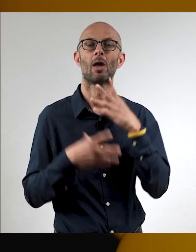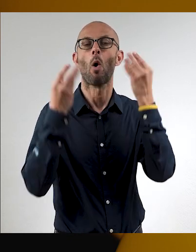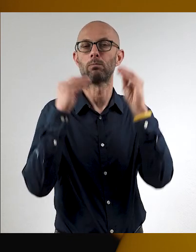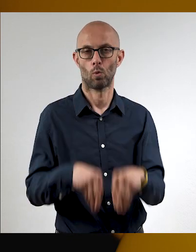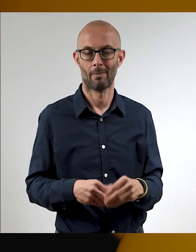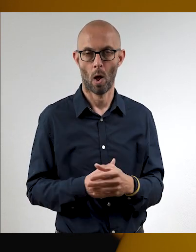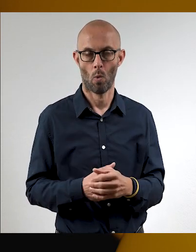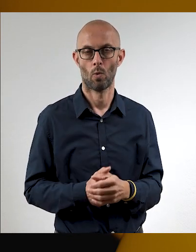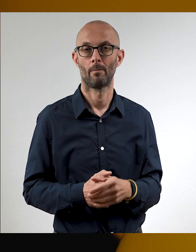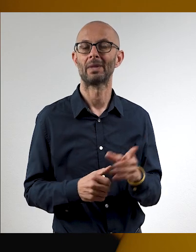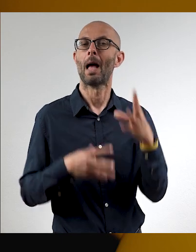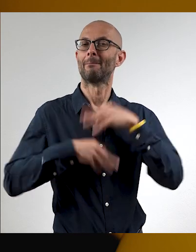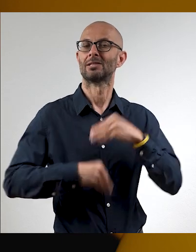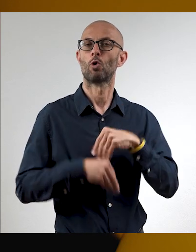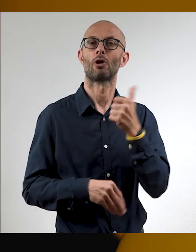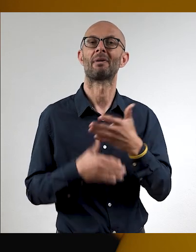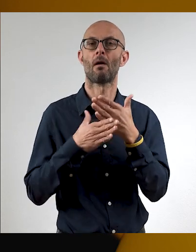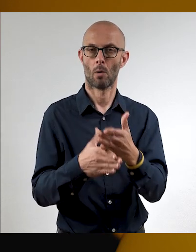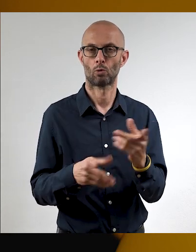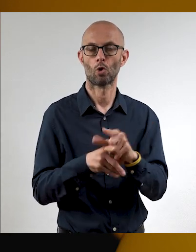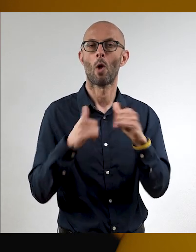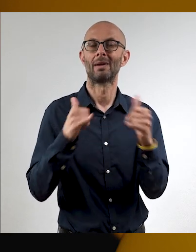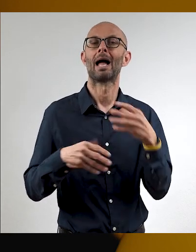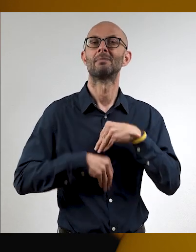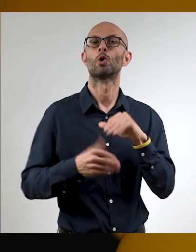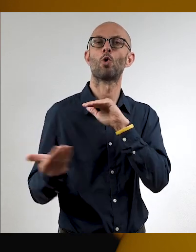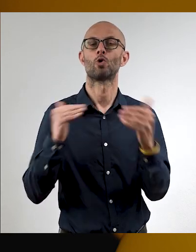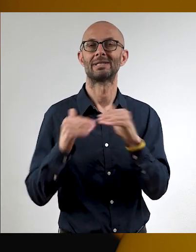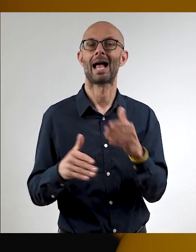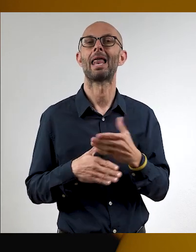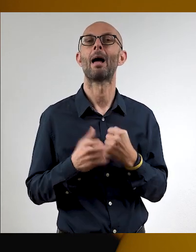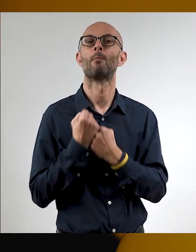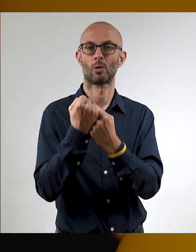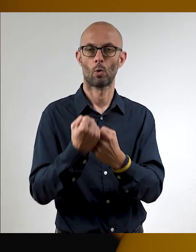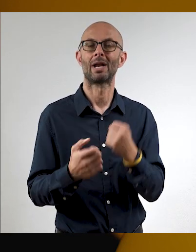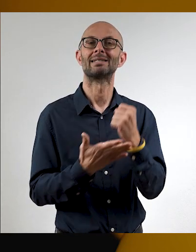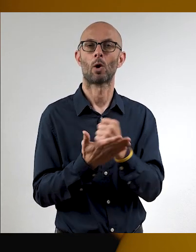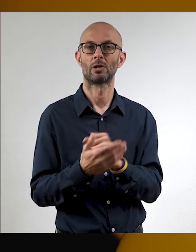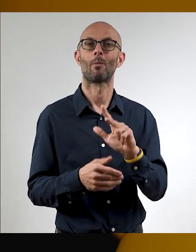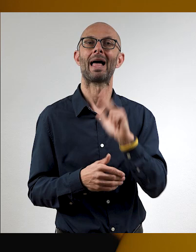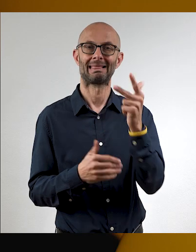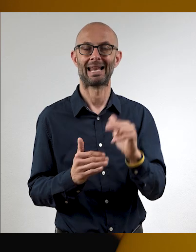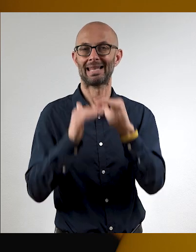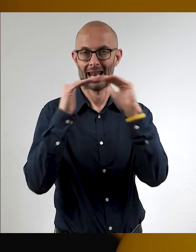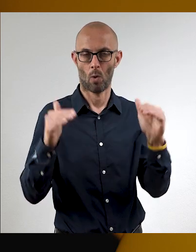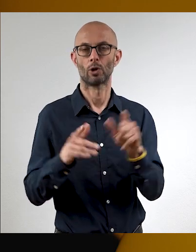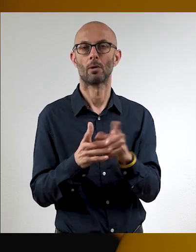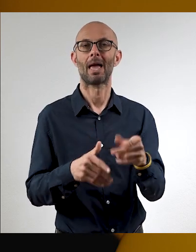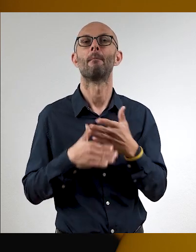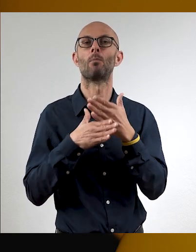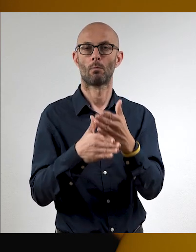obupal. Psihološko prvo pomoč kot obliko psihosocialne podpore pa zagotavljamo na tretji ravni, torej